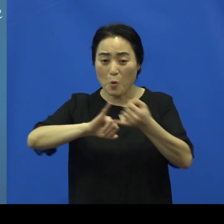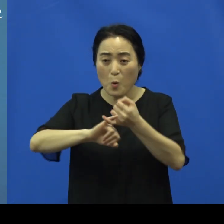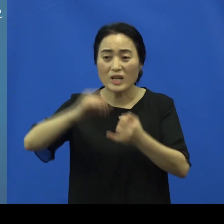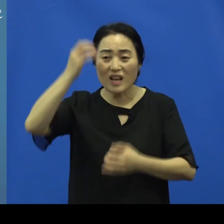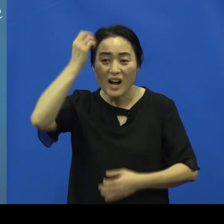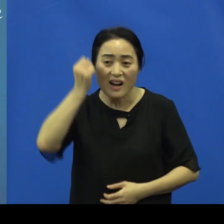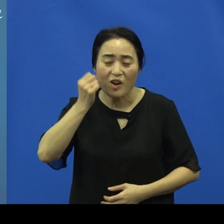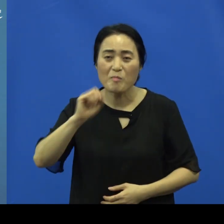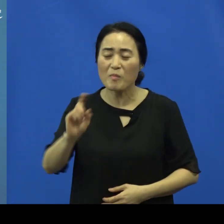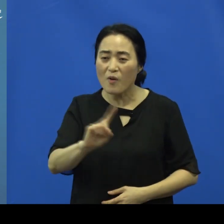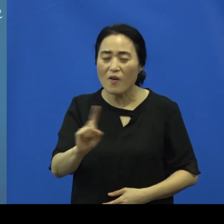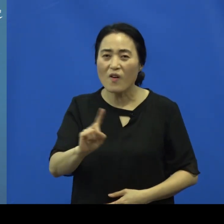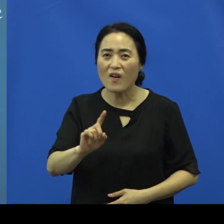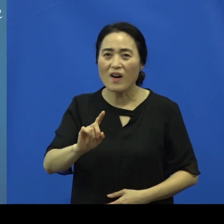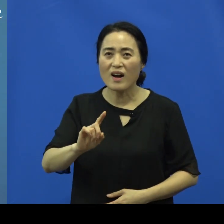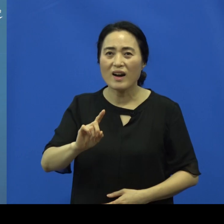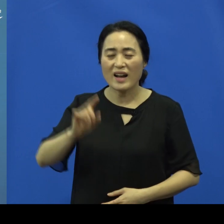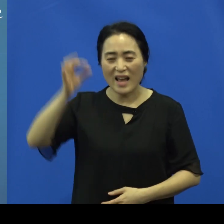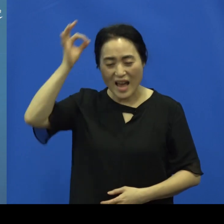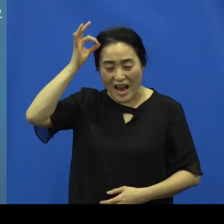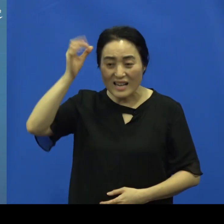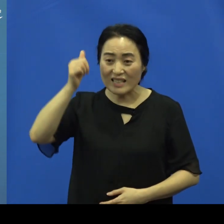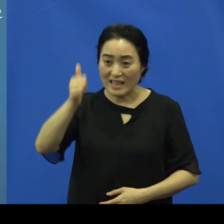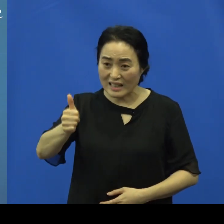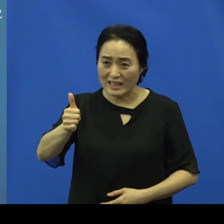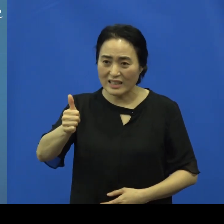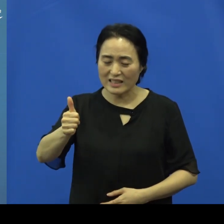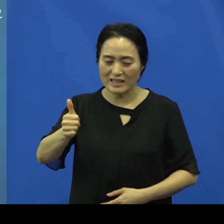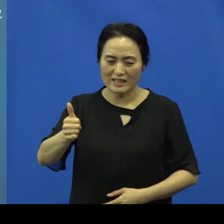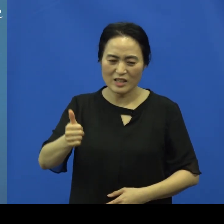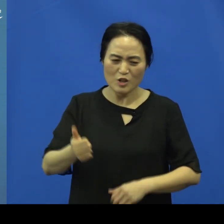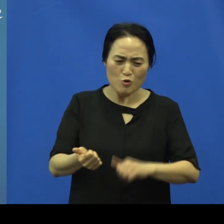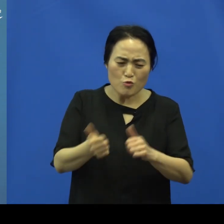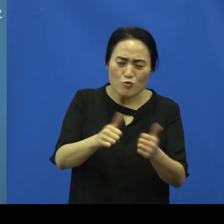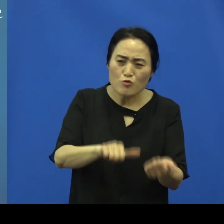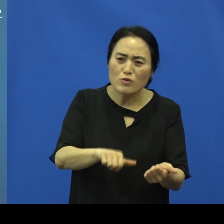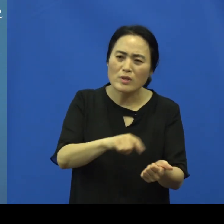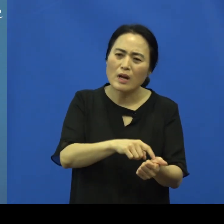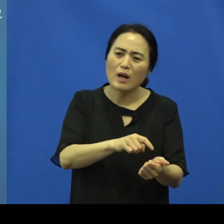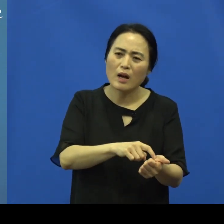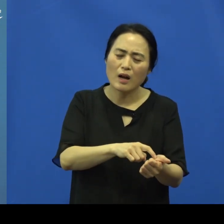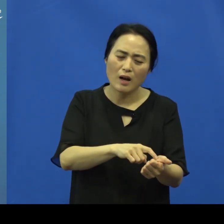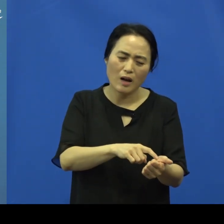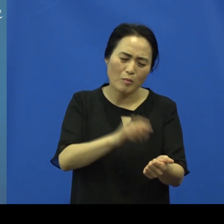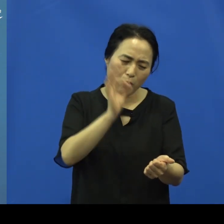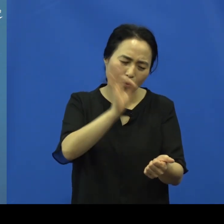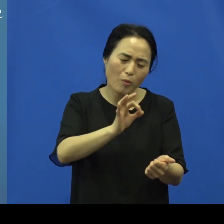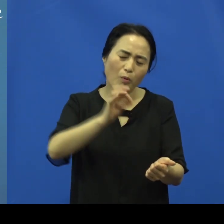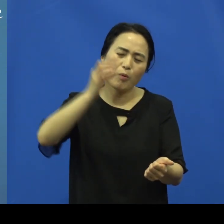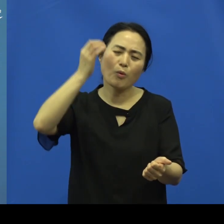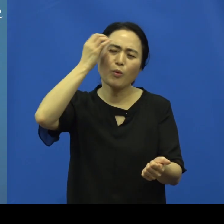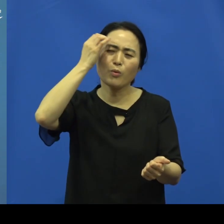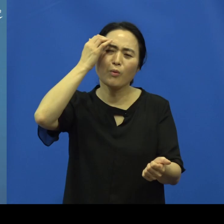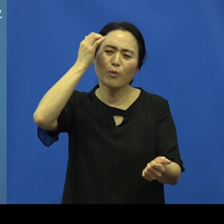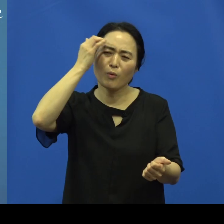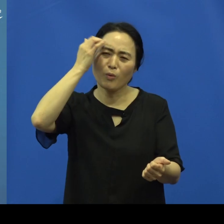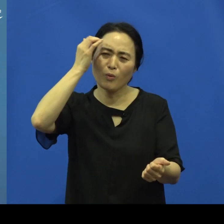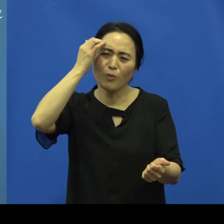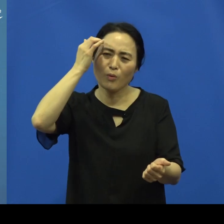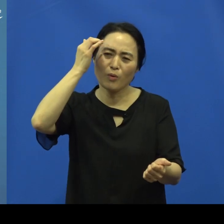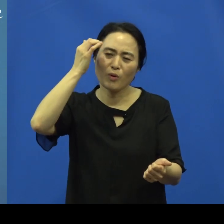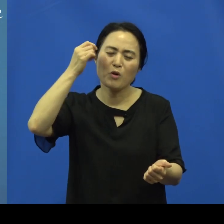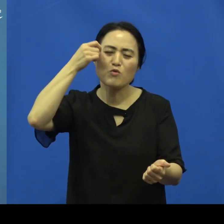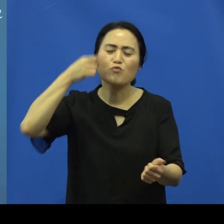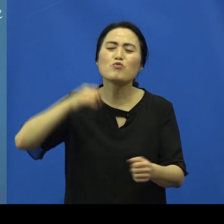것은 뭐냐면 엘리사는 이 아이의 죽음에서 고통을 느끼고 있는 겁니다. 그 고통이 뭐냐? 엘리사의